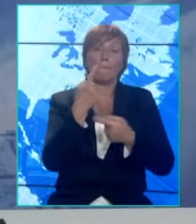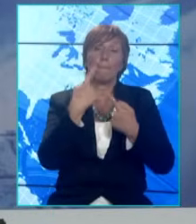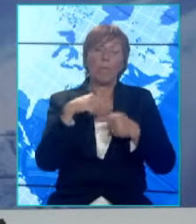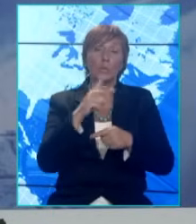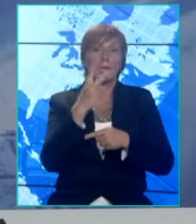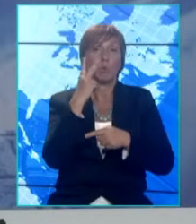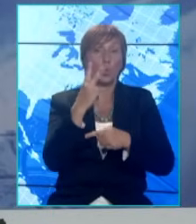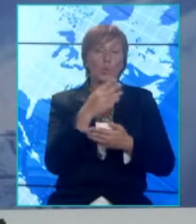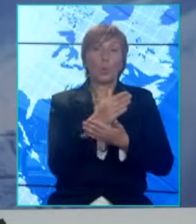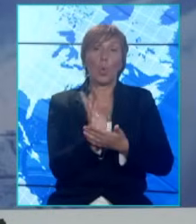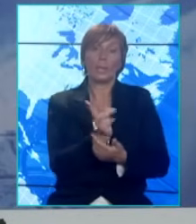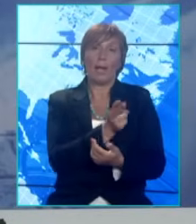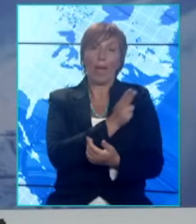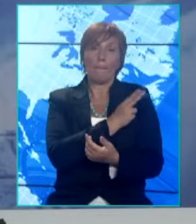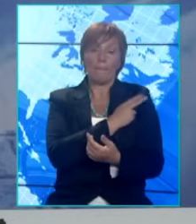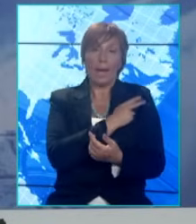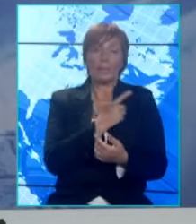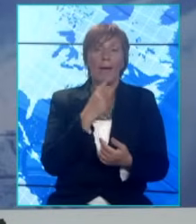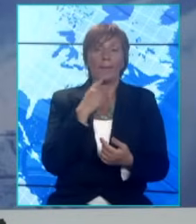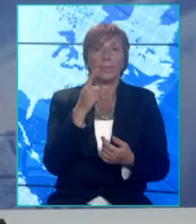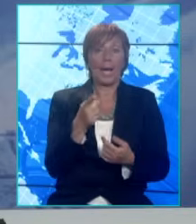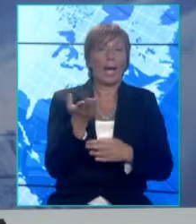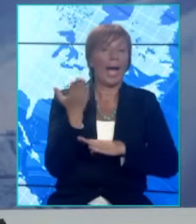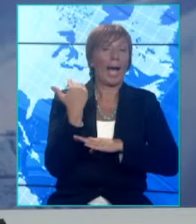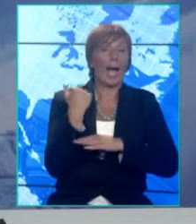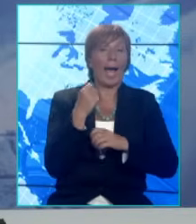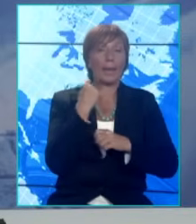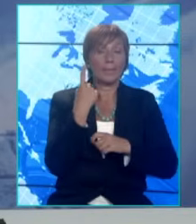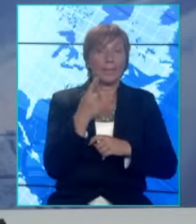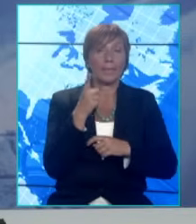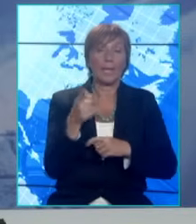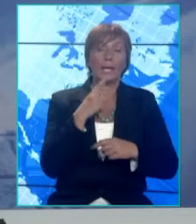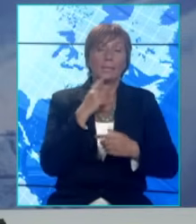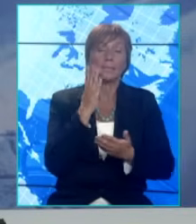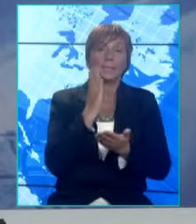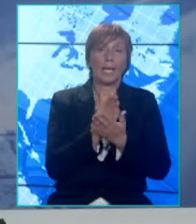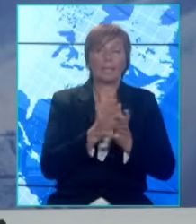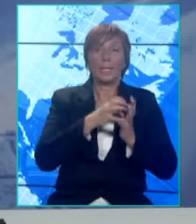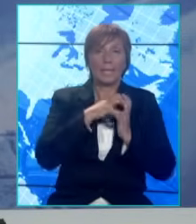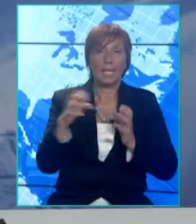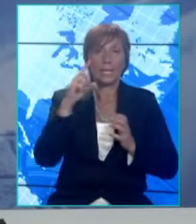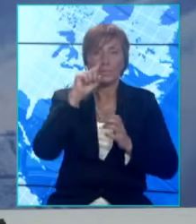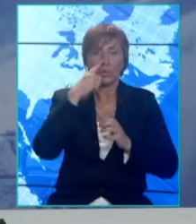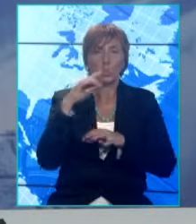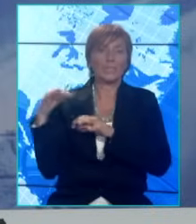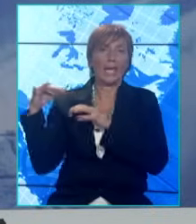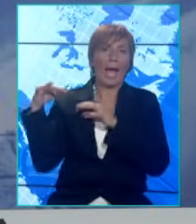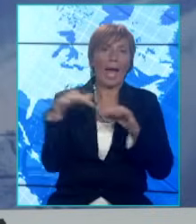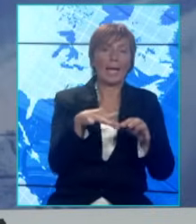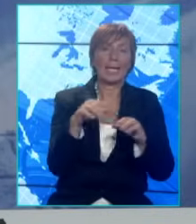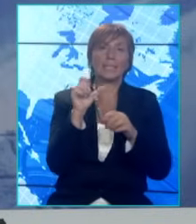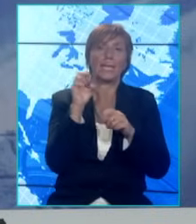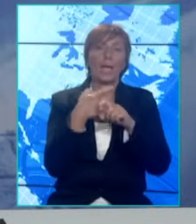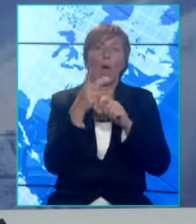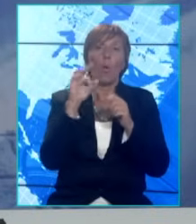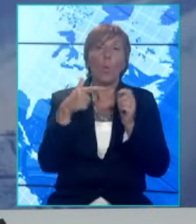dijela mandata, odnosno onda kada su se dogodio nastavak ruske agresije na